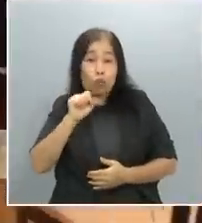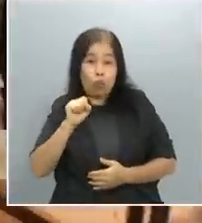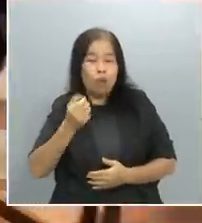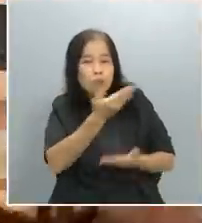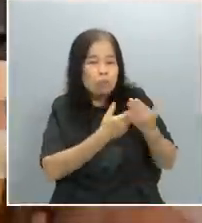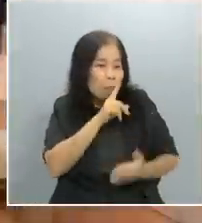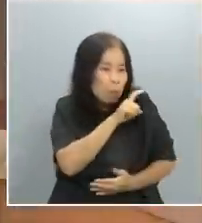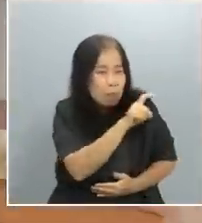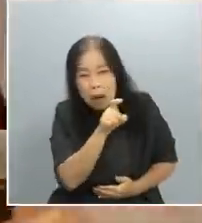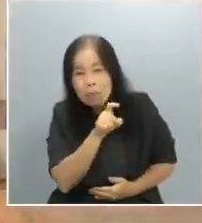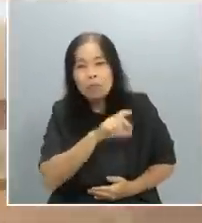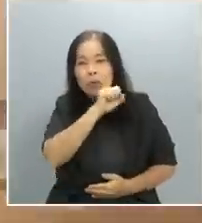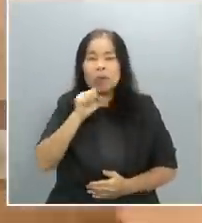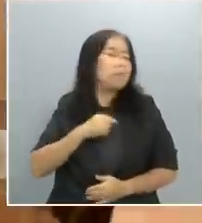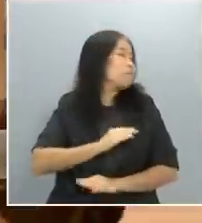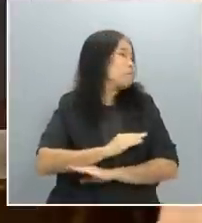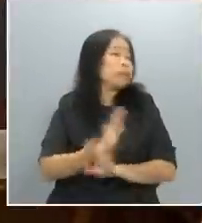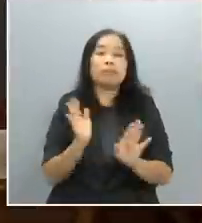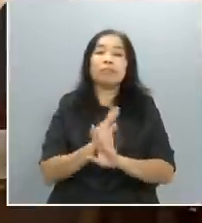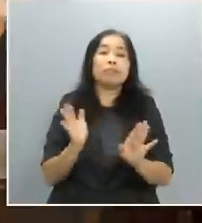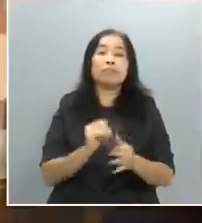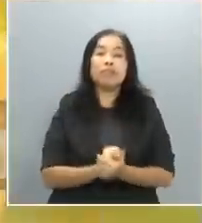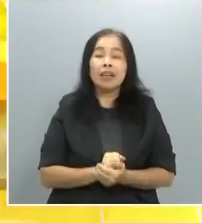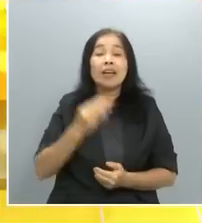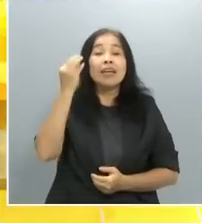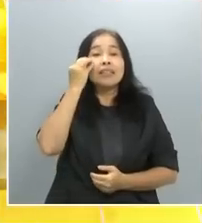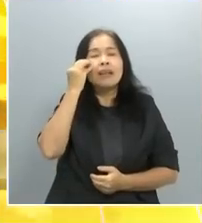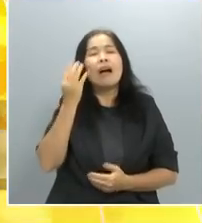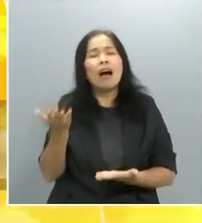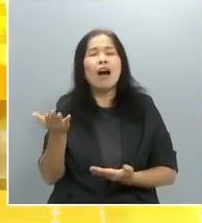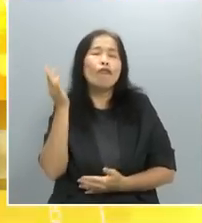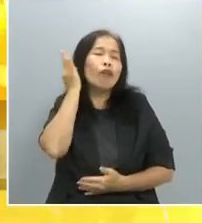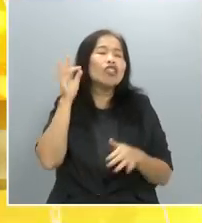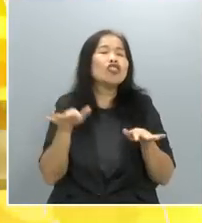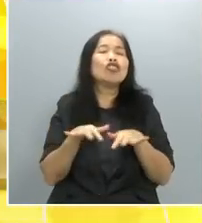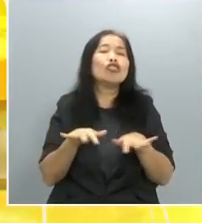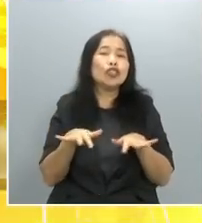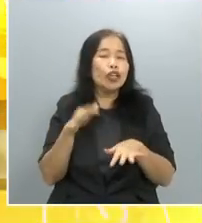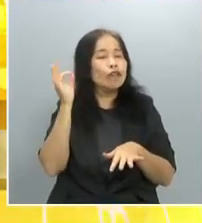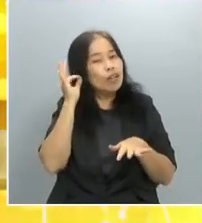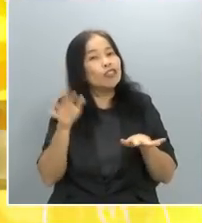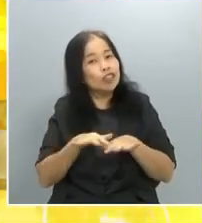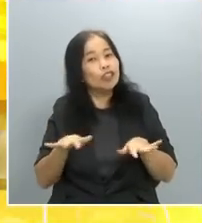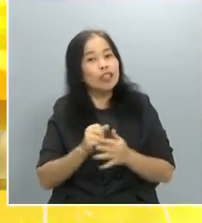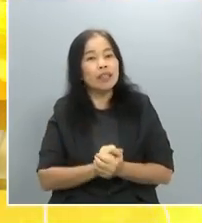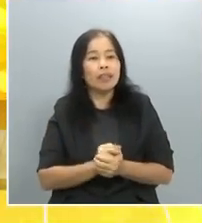มาว่า ไม ่ขณะที่คุณพิธาบอกรับฟังเดี๋ยวต้องรับฟังให้ลง